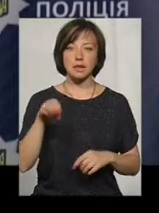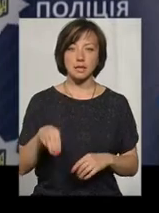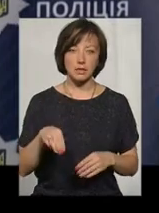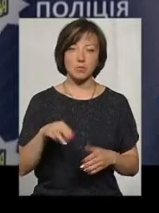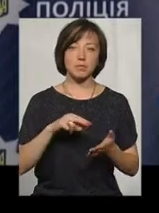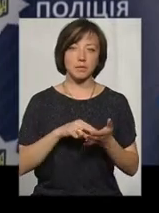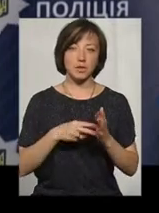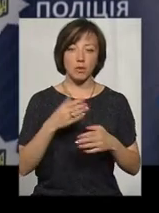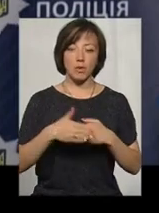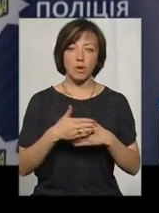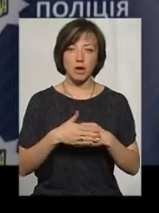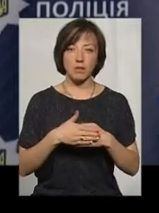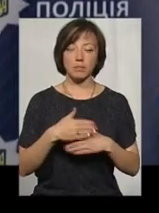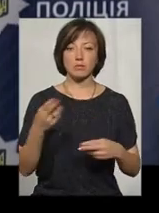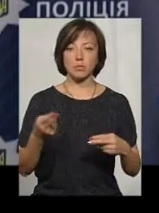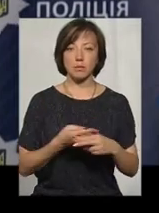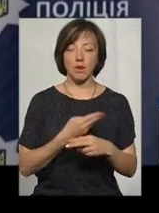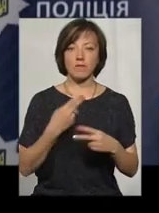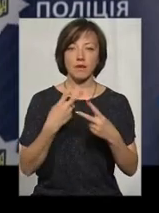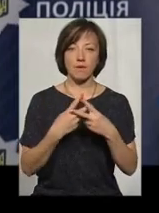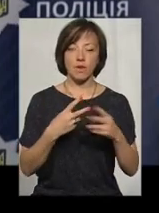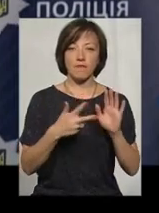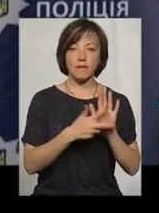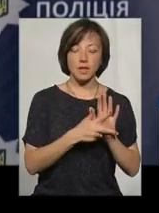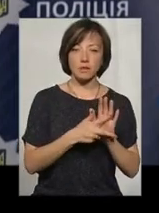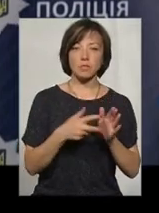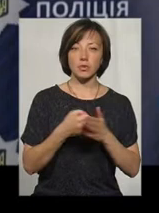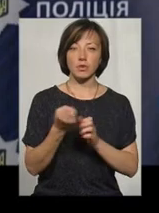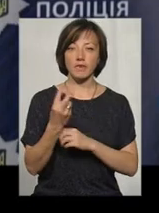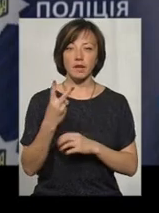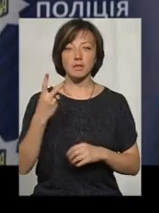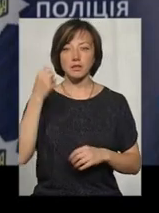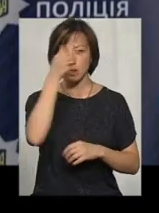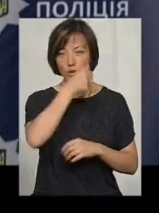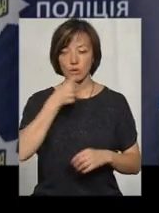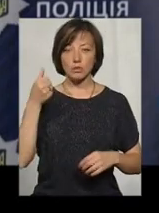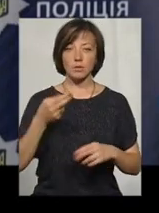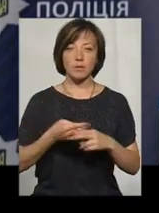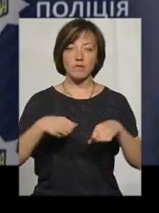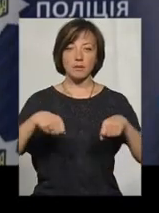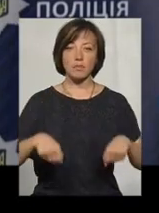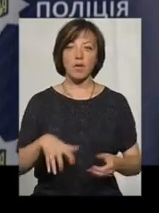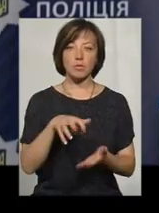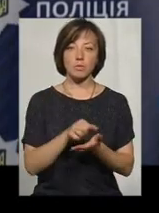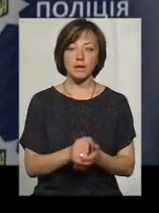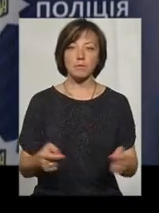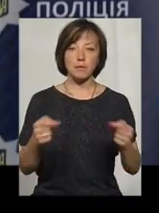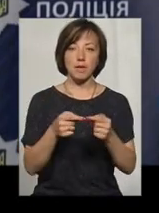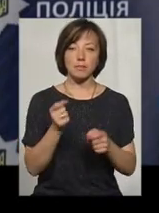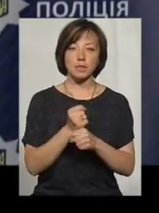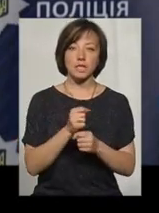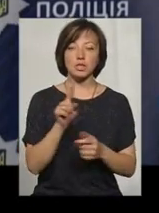передбачає покарання у вигляді позбавлення волі на строк від 8 до 12 років з позбавленням права обіймати певні посади